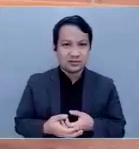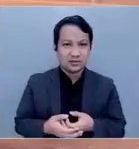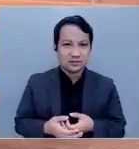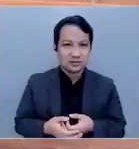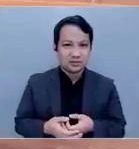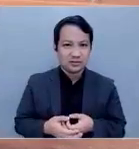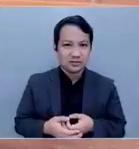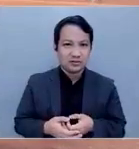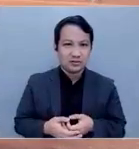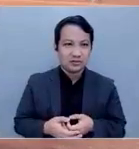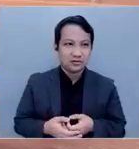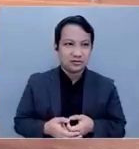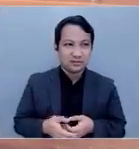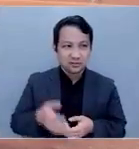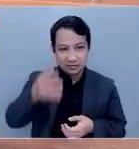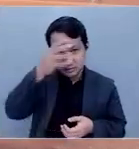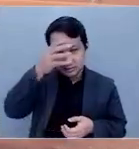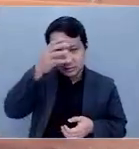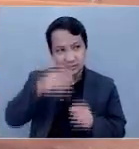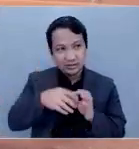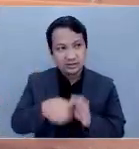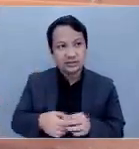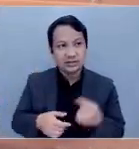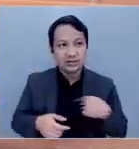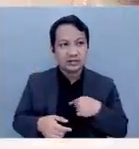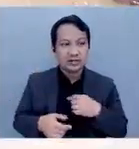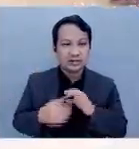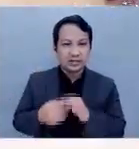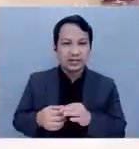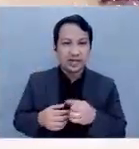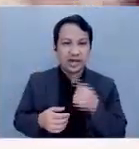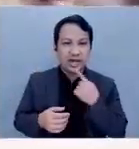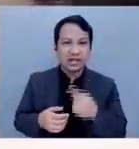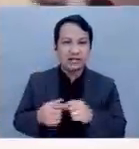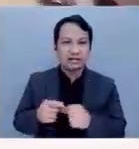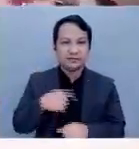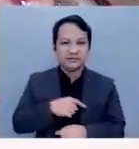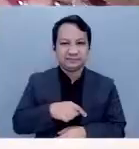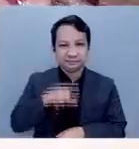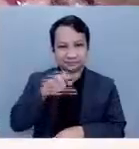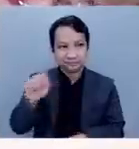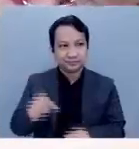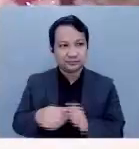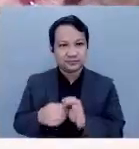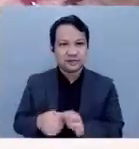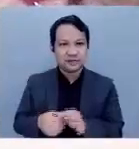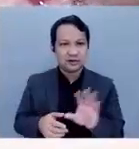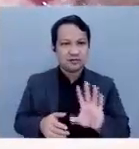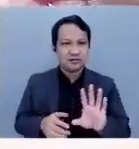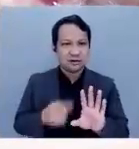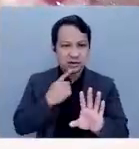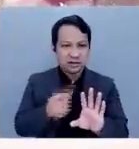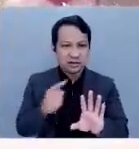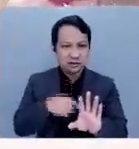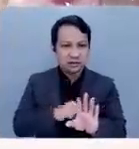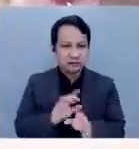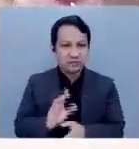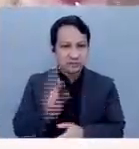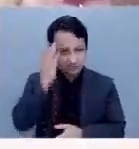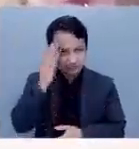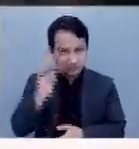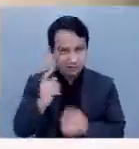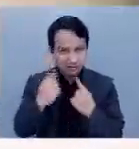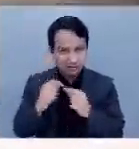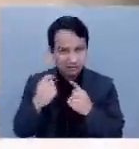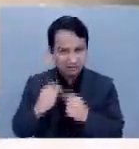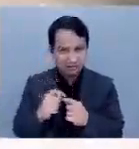yan. Ganito lang yan, ganyan lang. Mga anak, igigisa-gisa lang natin. Kung hindi nyo alam ang ginagawa nyo, okay lang yan. Kasi trial and error naman talaga tayo sa